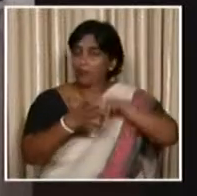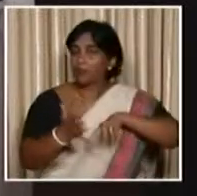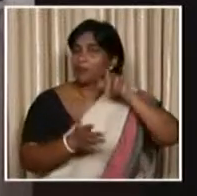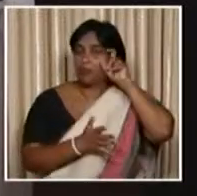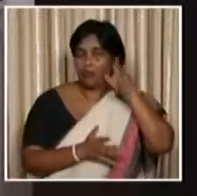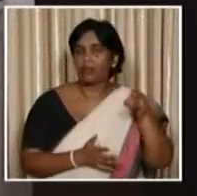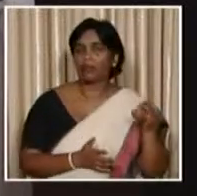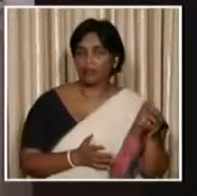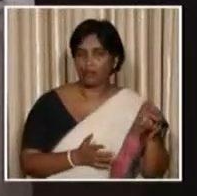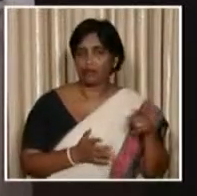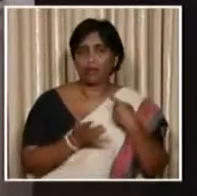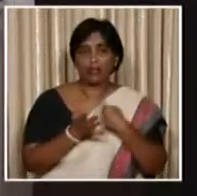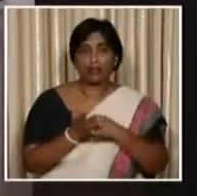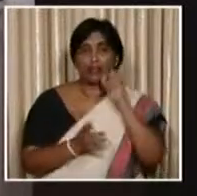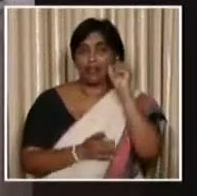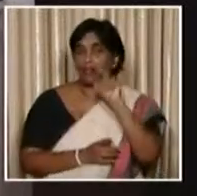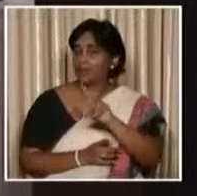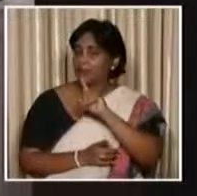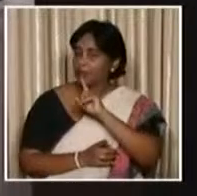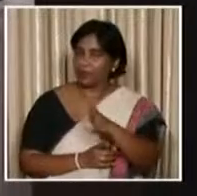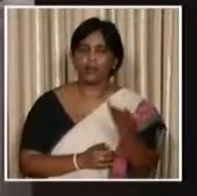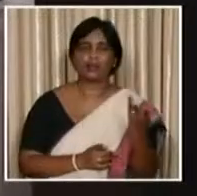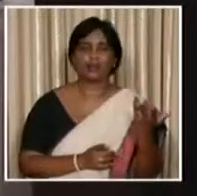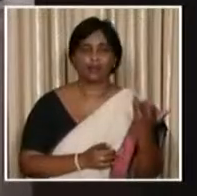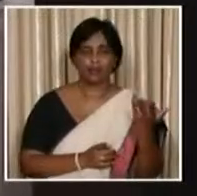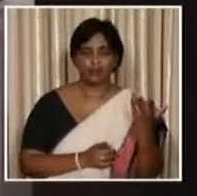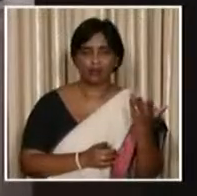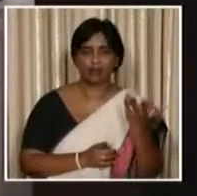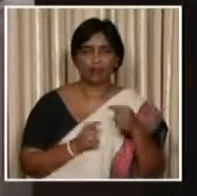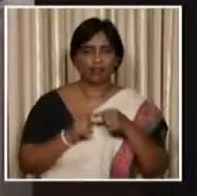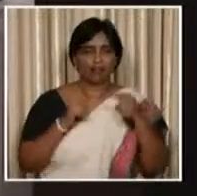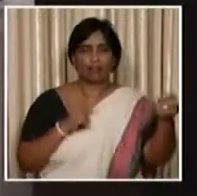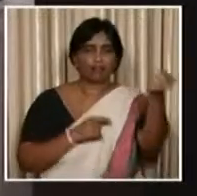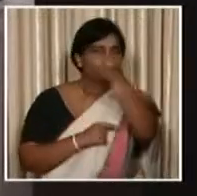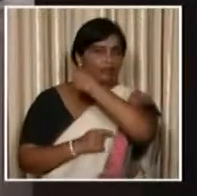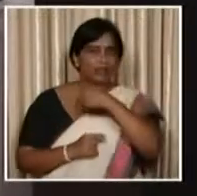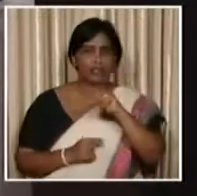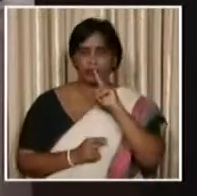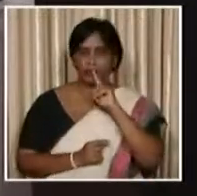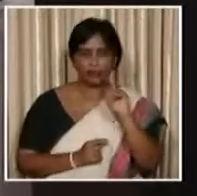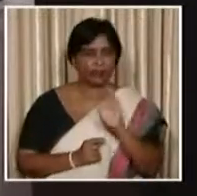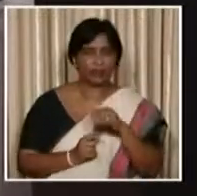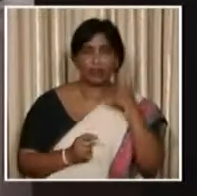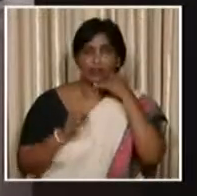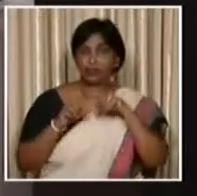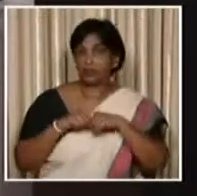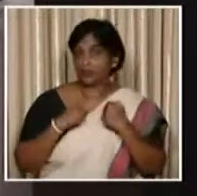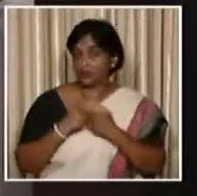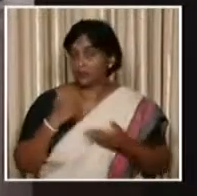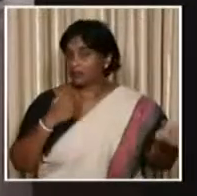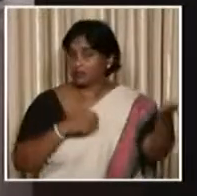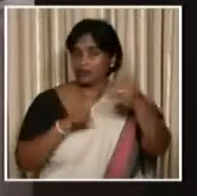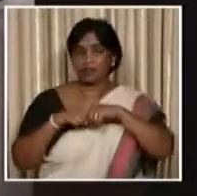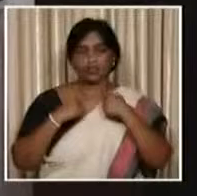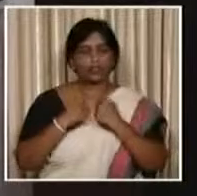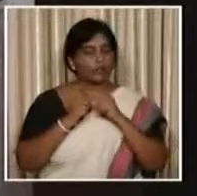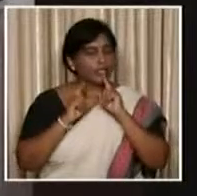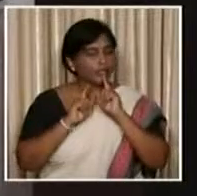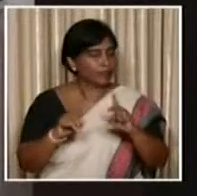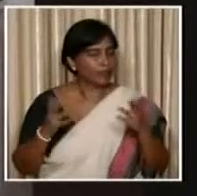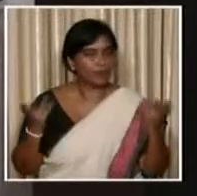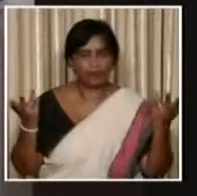බලන්න. රැකව කියන නමවත් කිව්වේ නැහැ. මේ විපක්ෂයේ කිසිම කෙනෙක් අපි කිව්වේ නැහැ. සමග ජන බලවේගයේ සමග ජන සම්දානයේ කවුරුත්